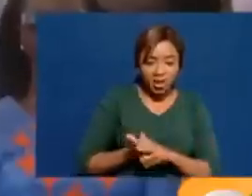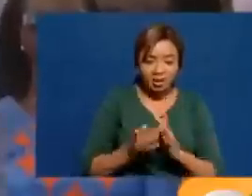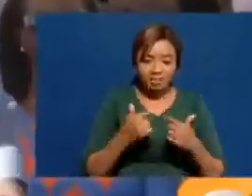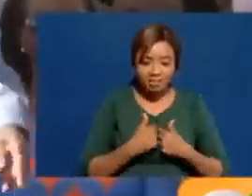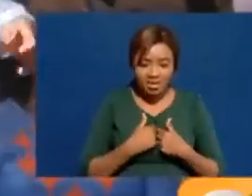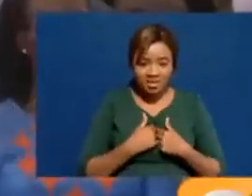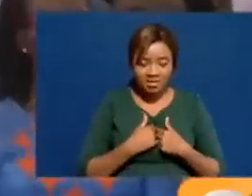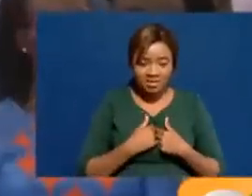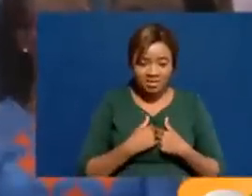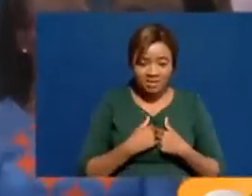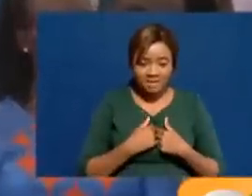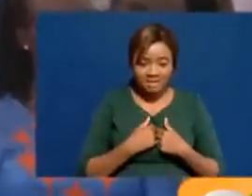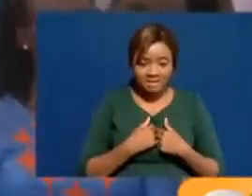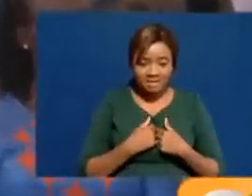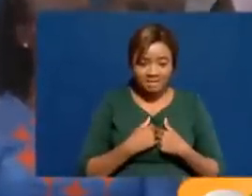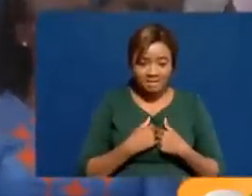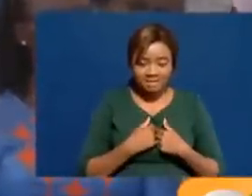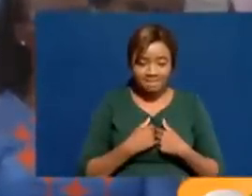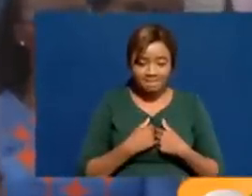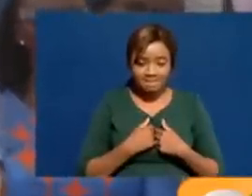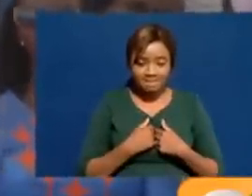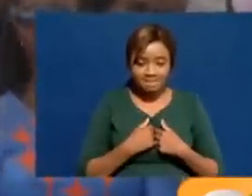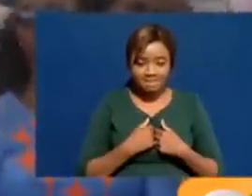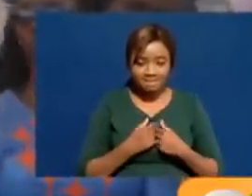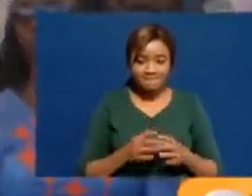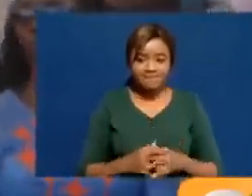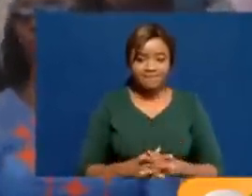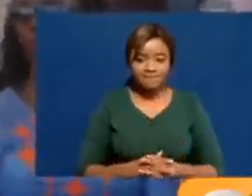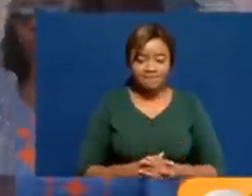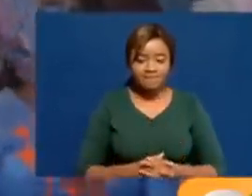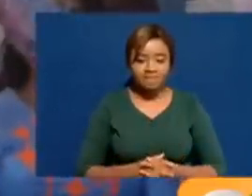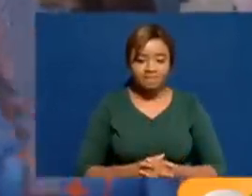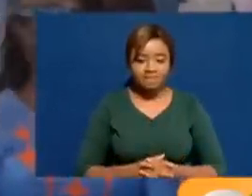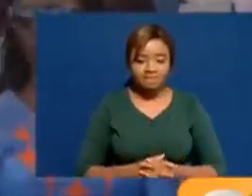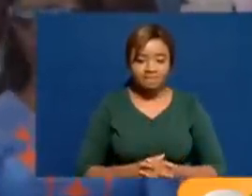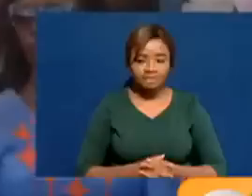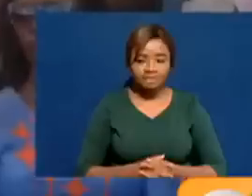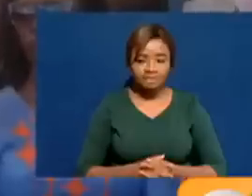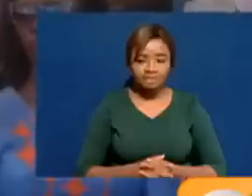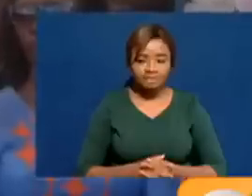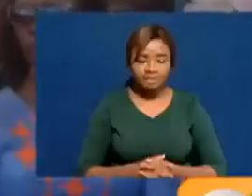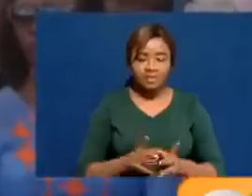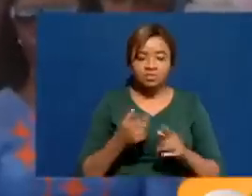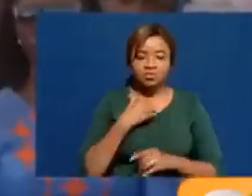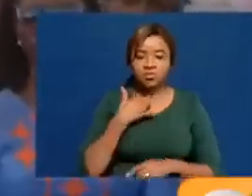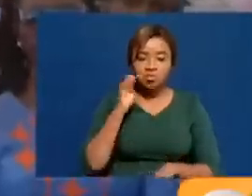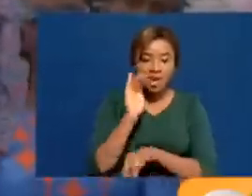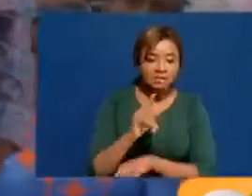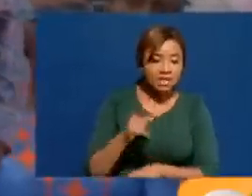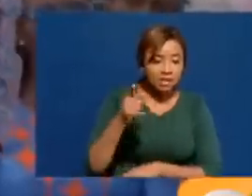Hata wale wenzake si bwana Gulie na bwana Bob. Nataka niwaulize hao mlienda